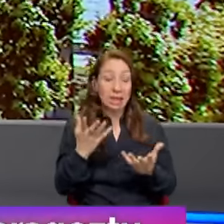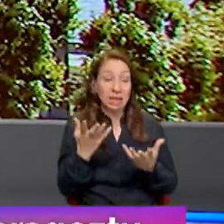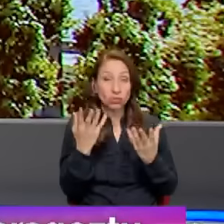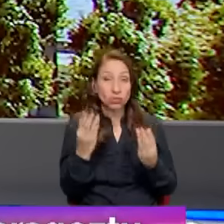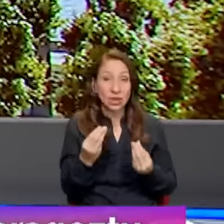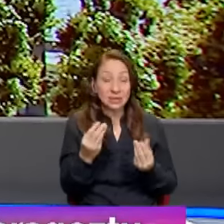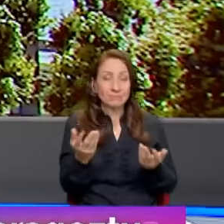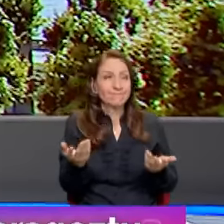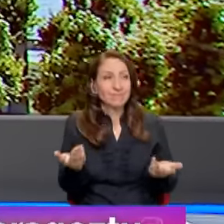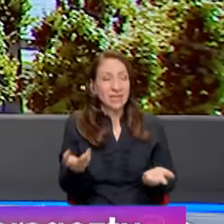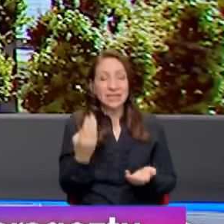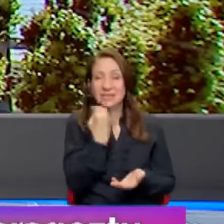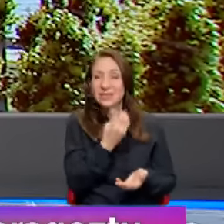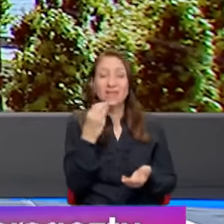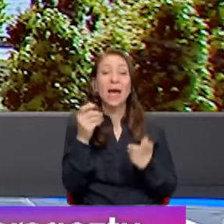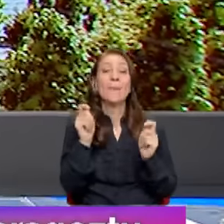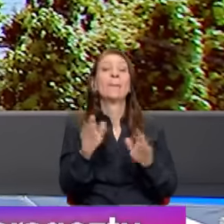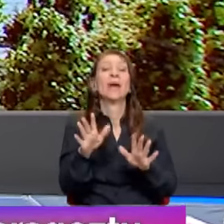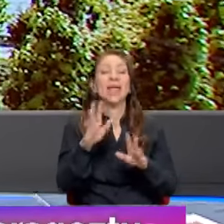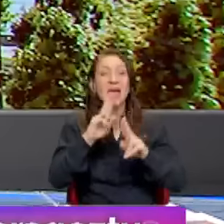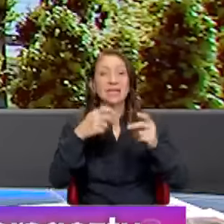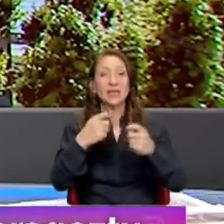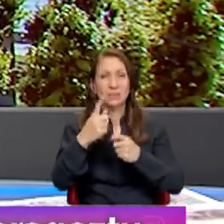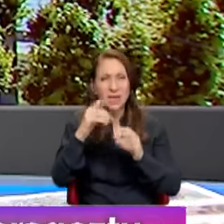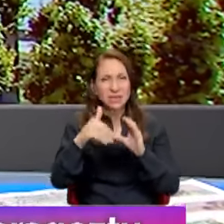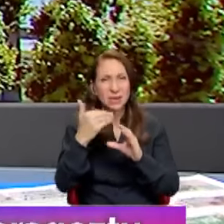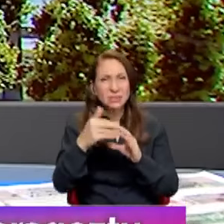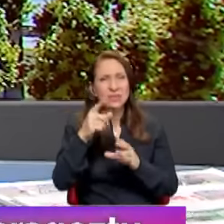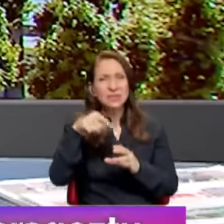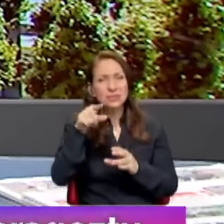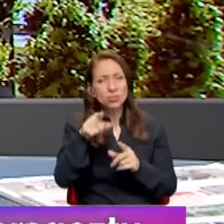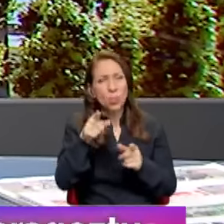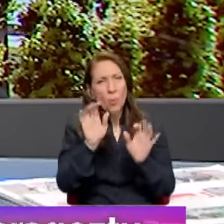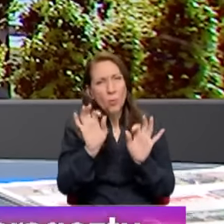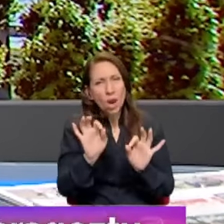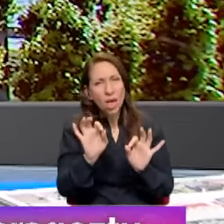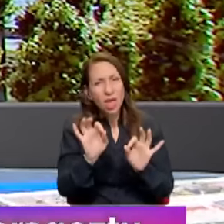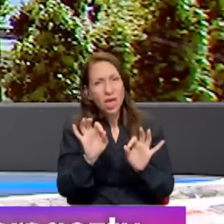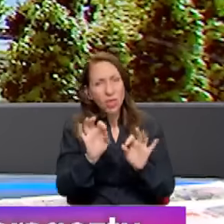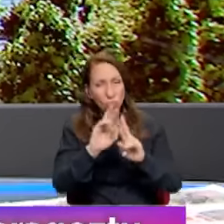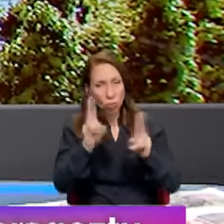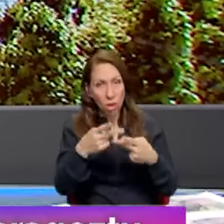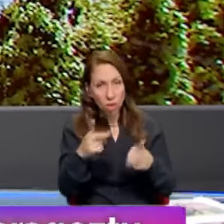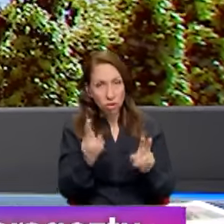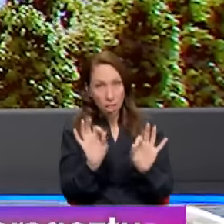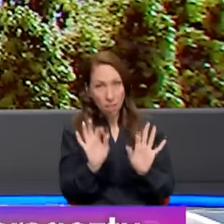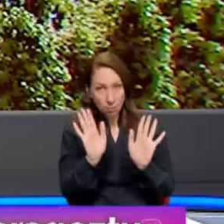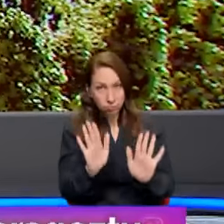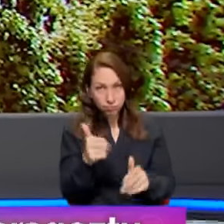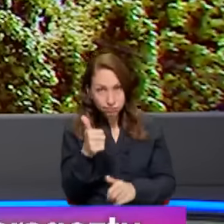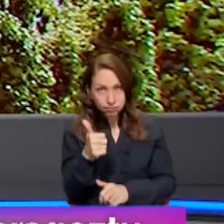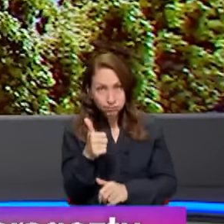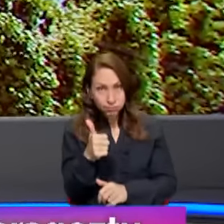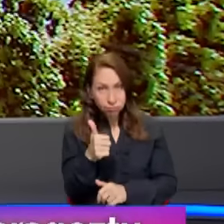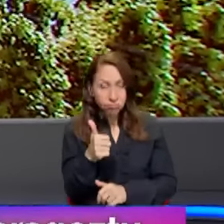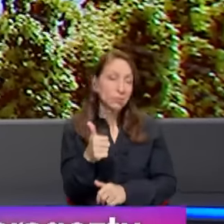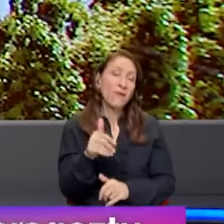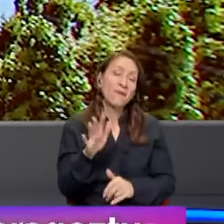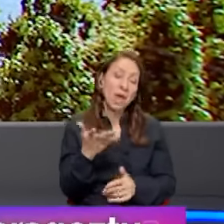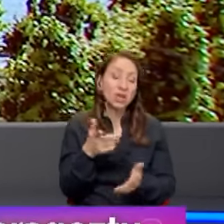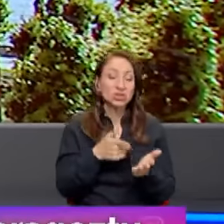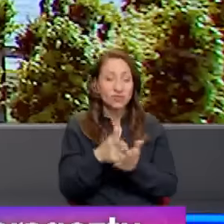olacak zaten siftah yapamayan esnaf bir yazar mısınız siz Bu şartlarda dükkanınızı açık tutmayı başarabilir misiniz ya